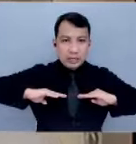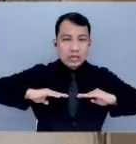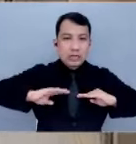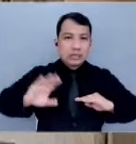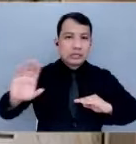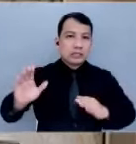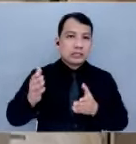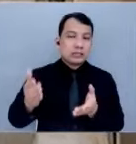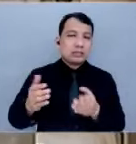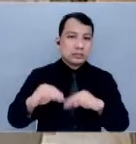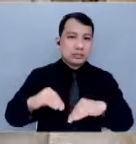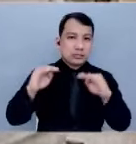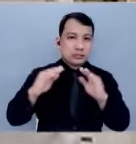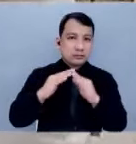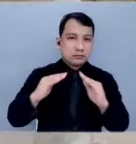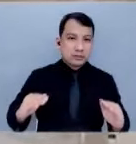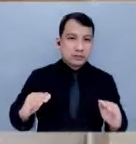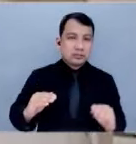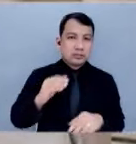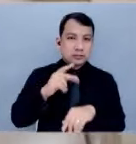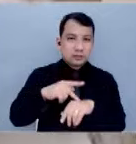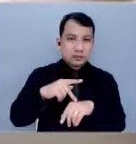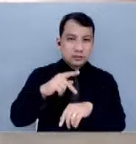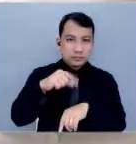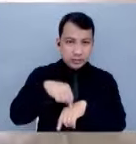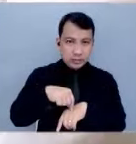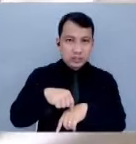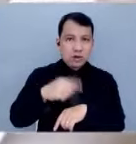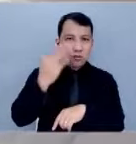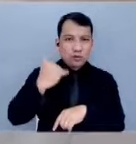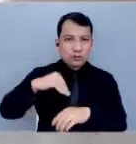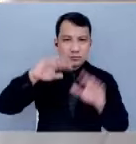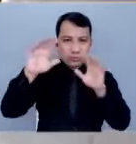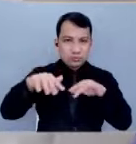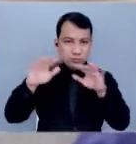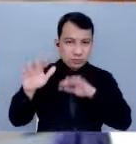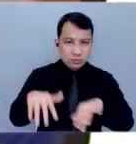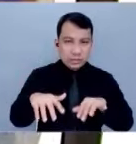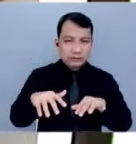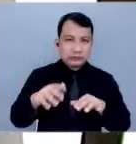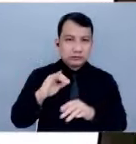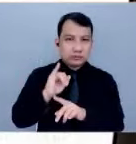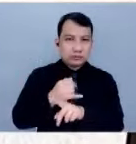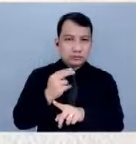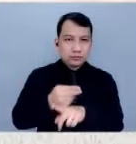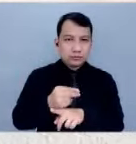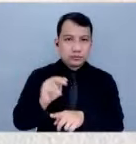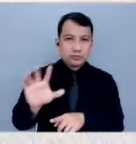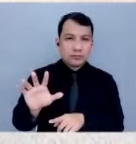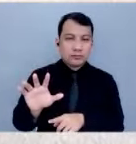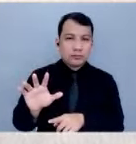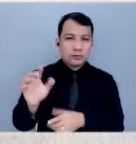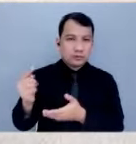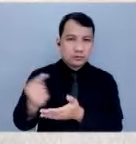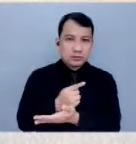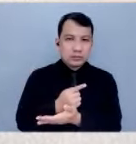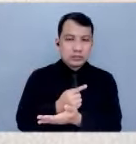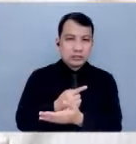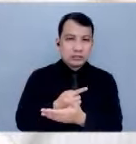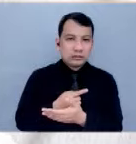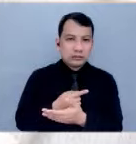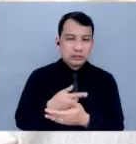tabi ng kanilang bahay sa Parañaque dulot ng malakas na ulan noong June 5. At makalipas ang ilang linggo, sumama na raw ang pakiramdam